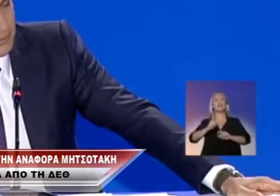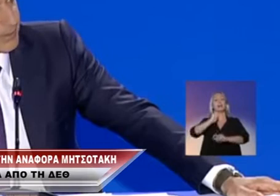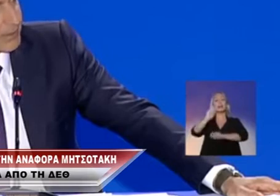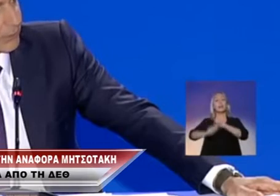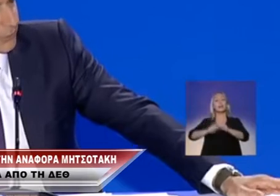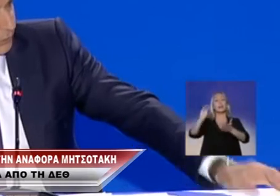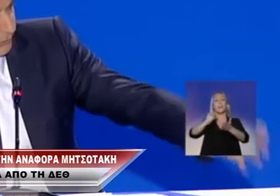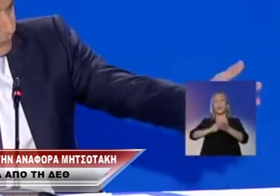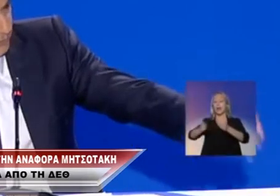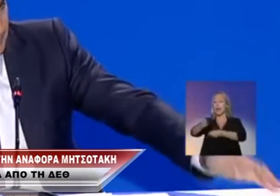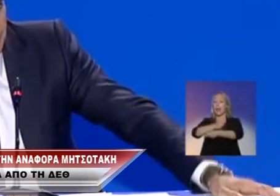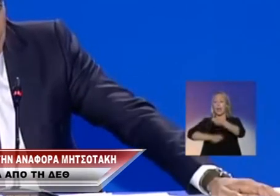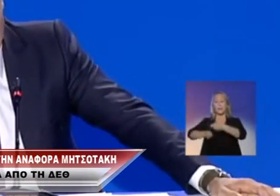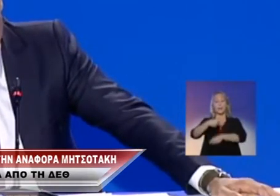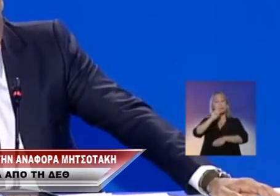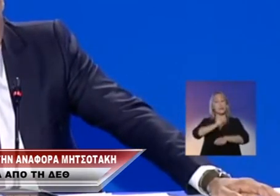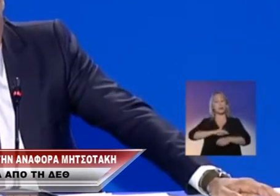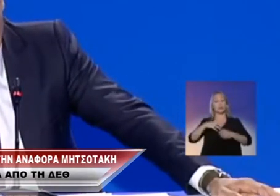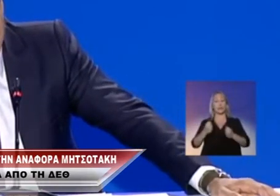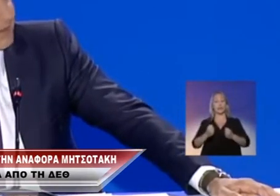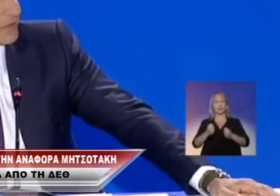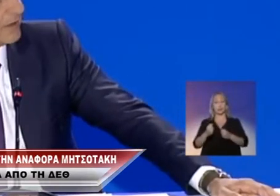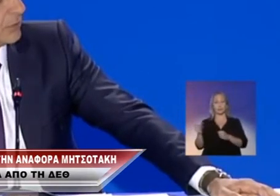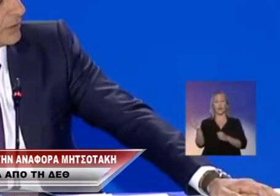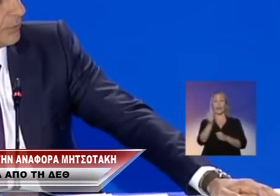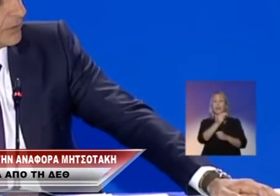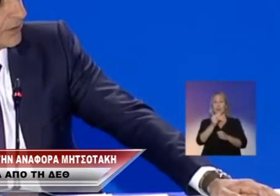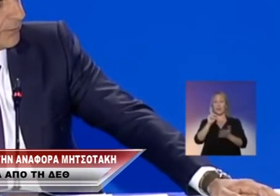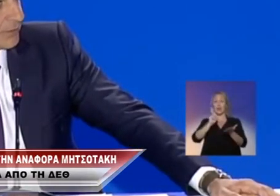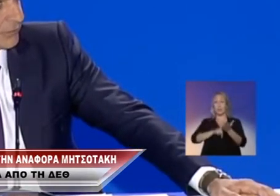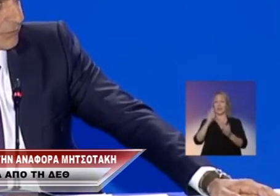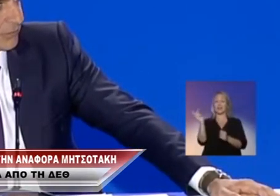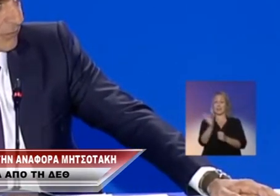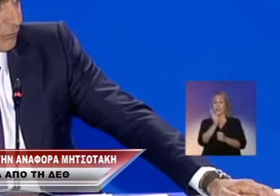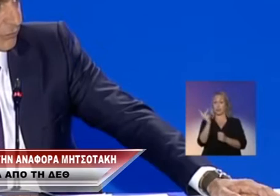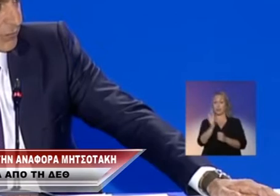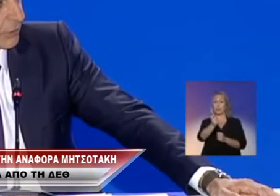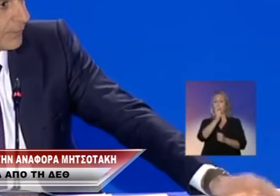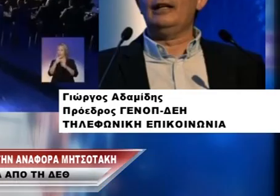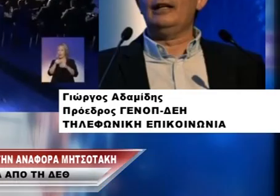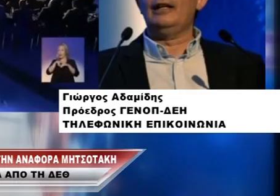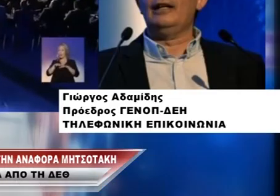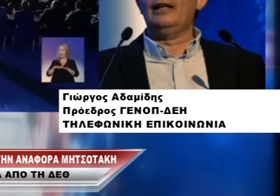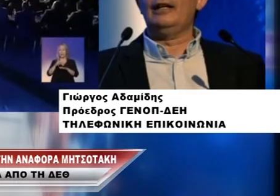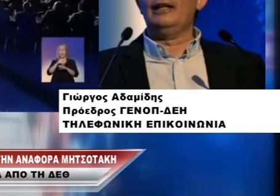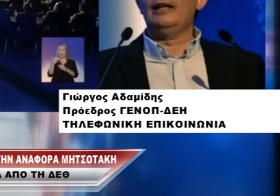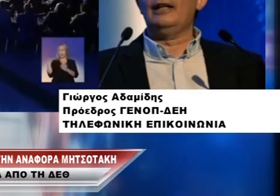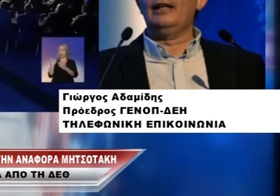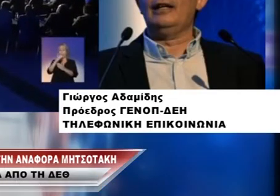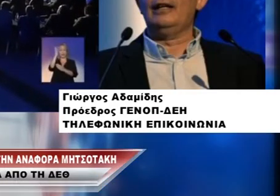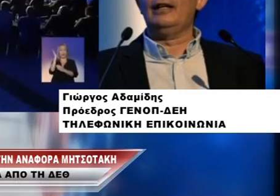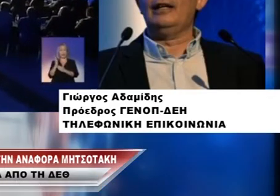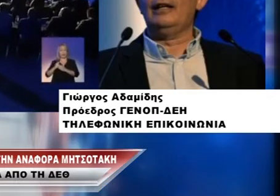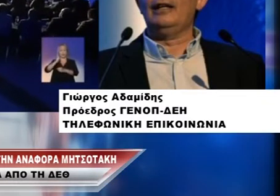ΔΕΗ, μιλώντας στον ΦΛΑΣ και με τον Γιώργο Αδαμίδη, να σχολιάζει τις τοποθετήσεις του Κυριάκου Μητσοτάκη στη ΔΕΘ. Είμαστε κάθετα αντίθετοι